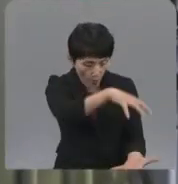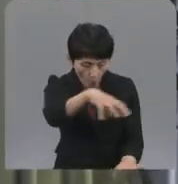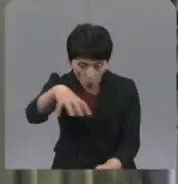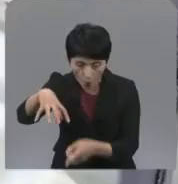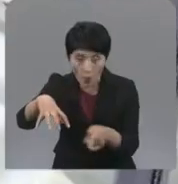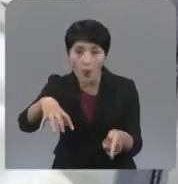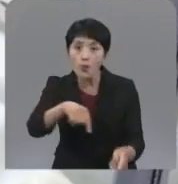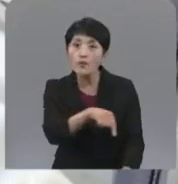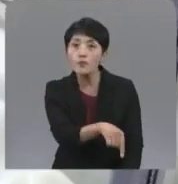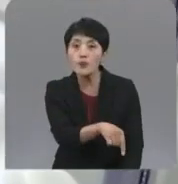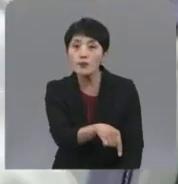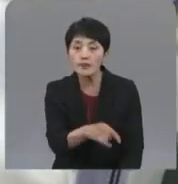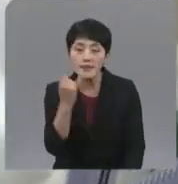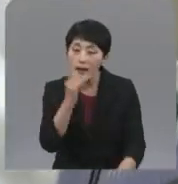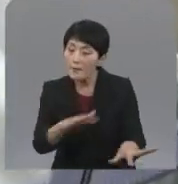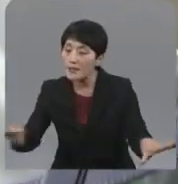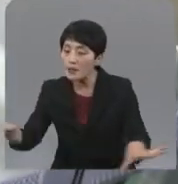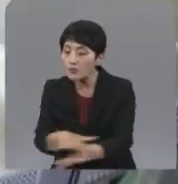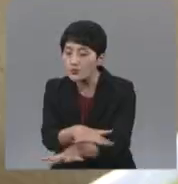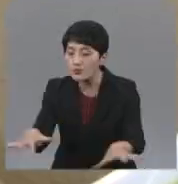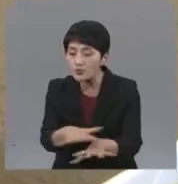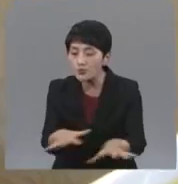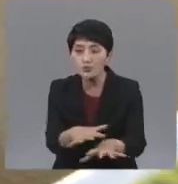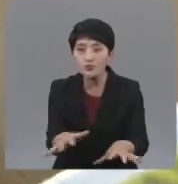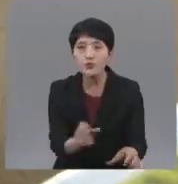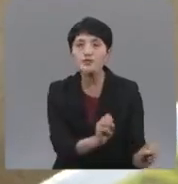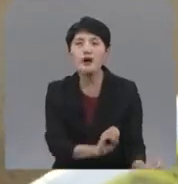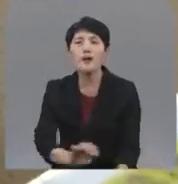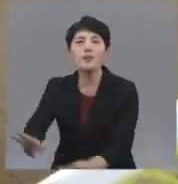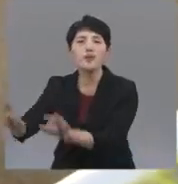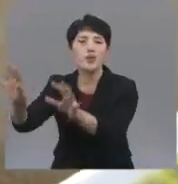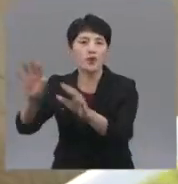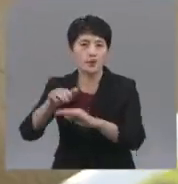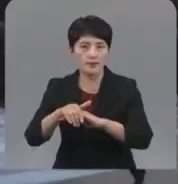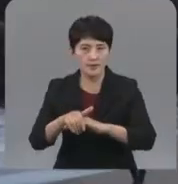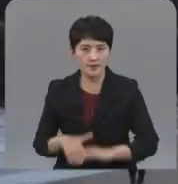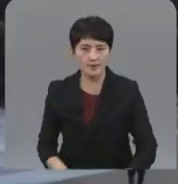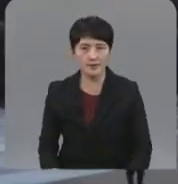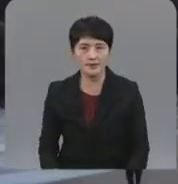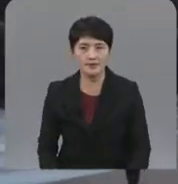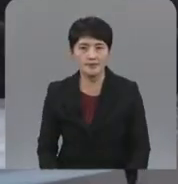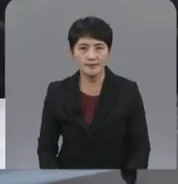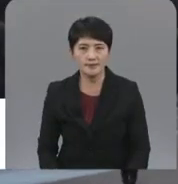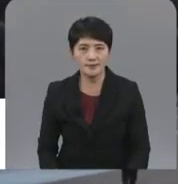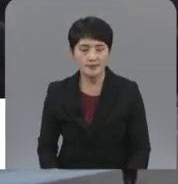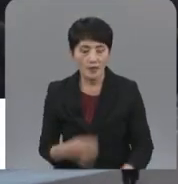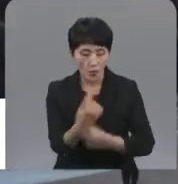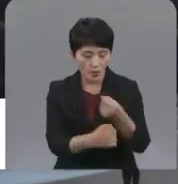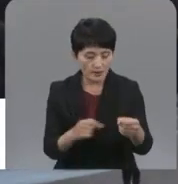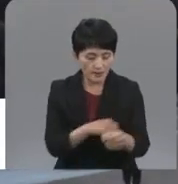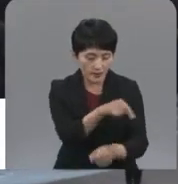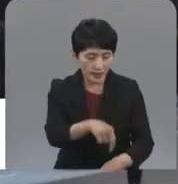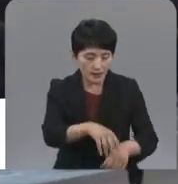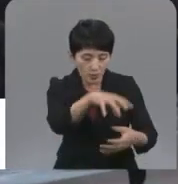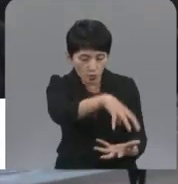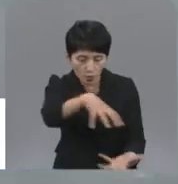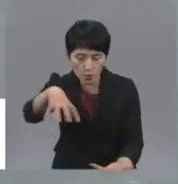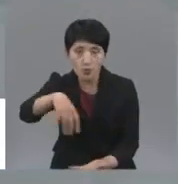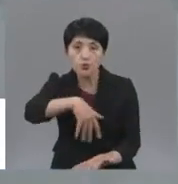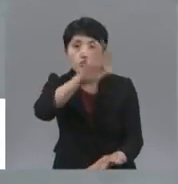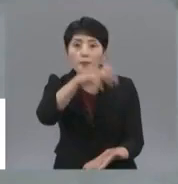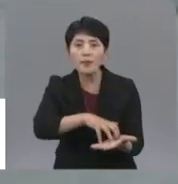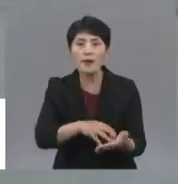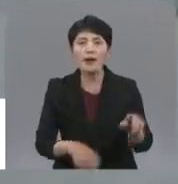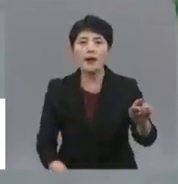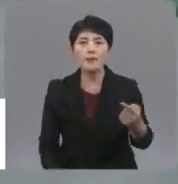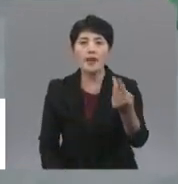soutien. C'est désormais la compagnie d'électricité de Tokyo, le TEPCO, l'opérateur de la centrale, qui mènera le déversement.